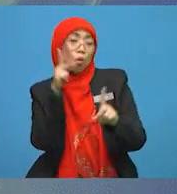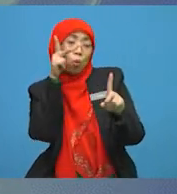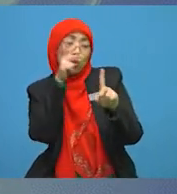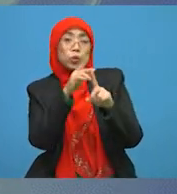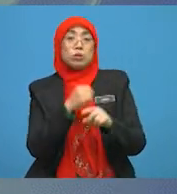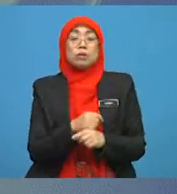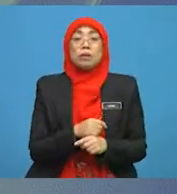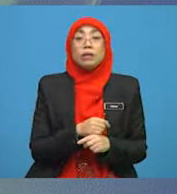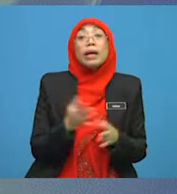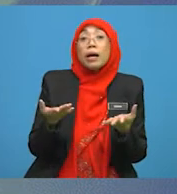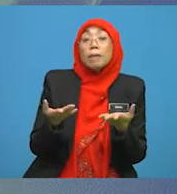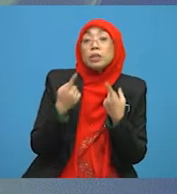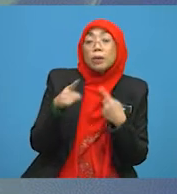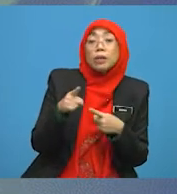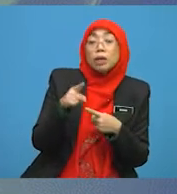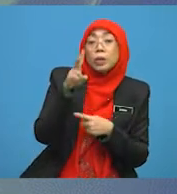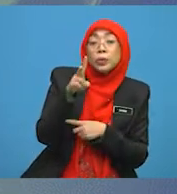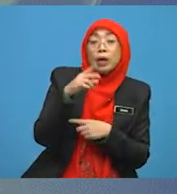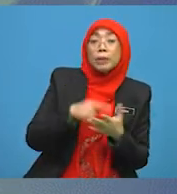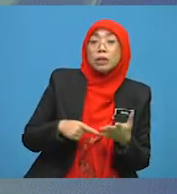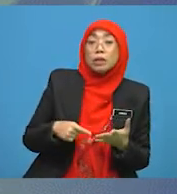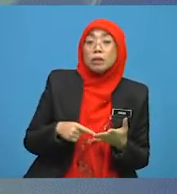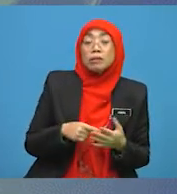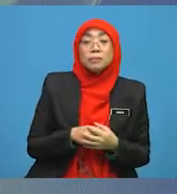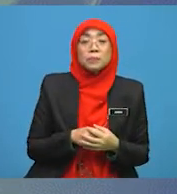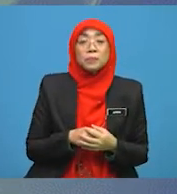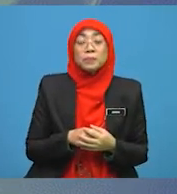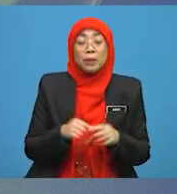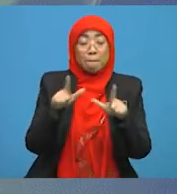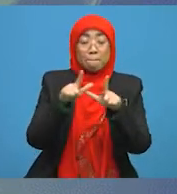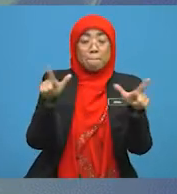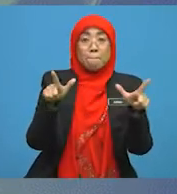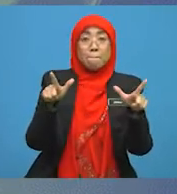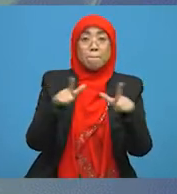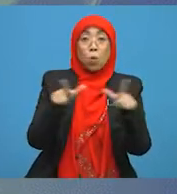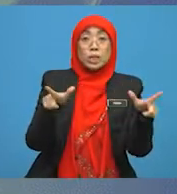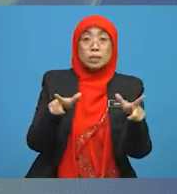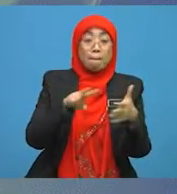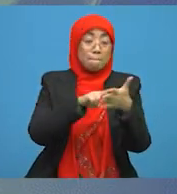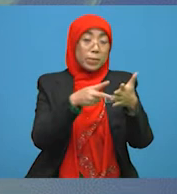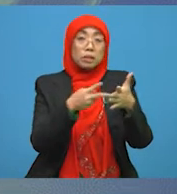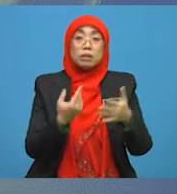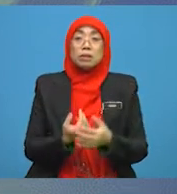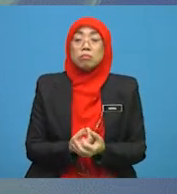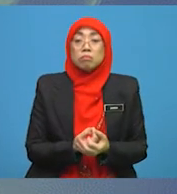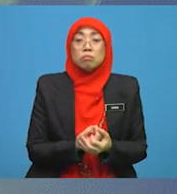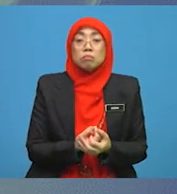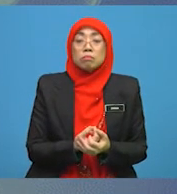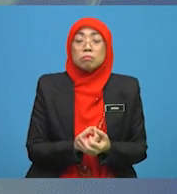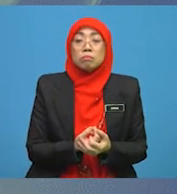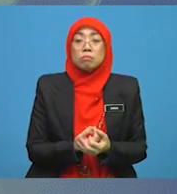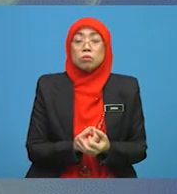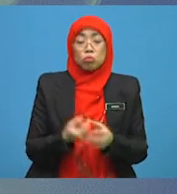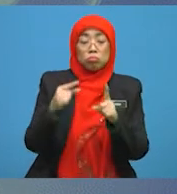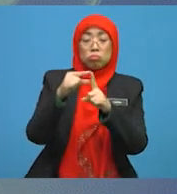Cadangan jawapan bagi ayat kedua pula ialah perluasan makna. Hal ini